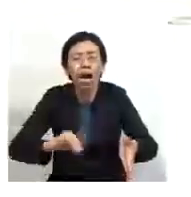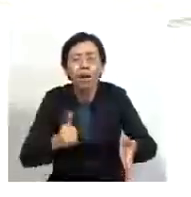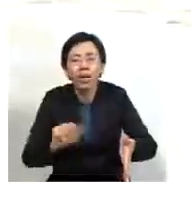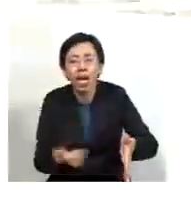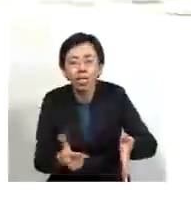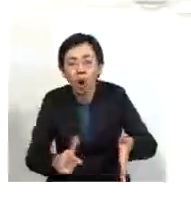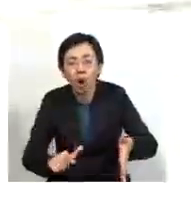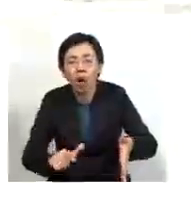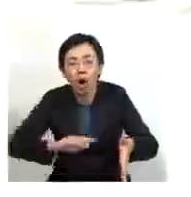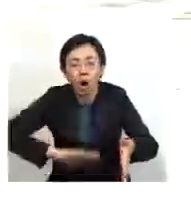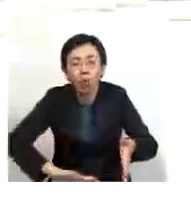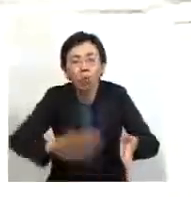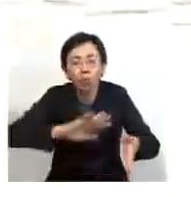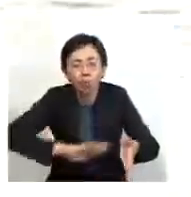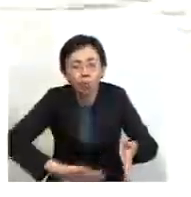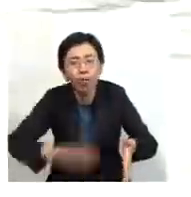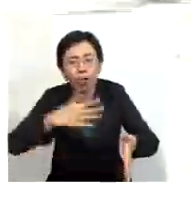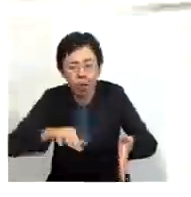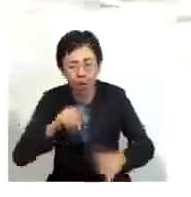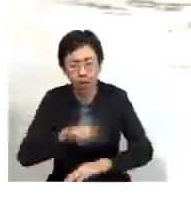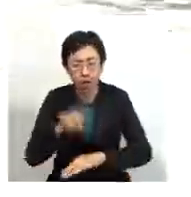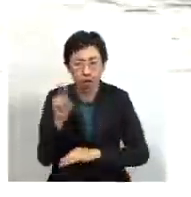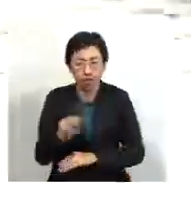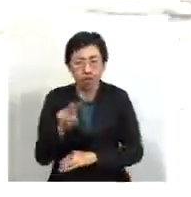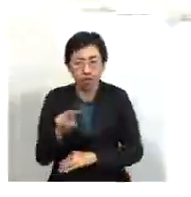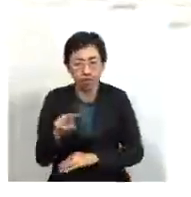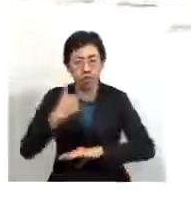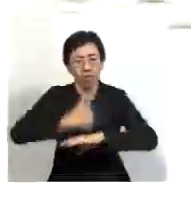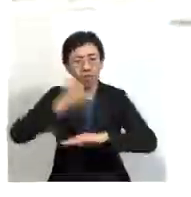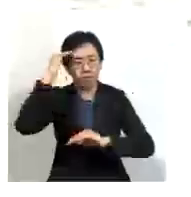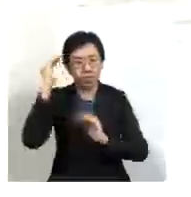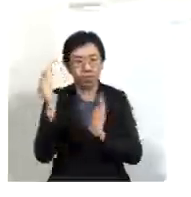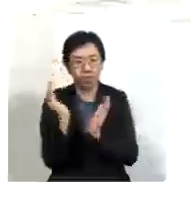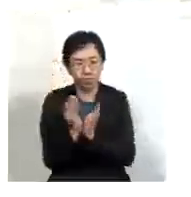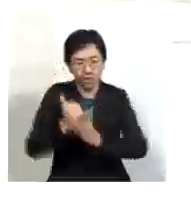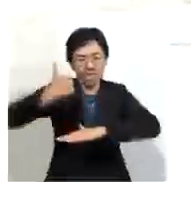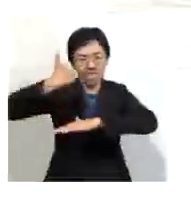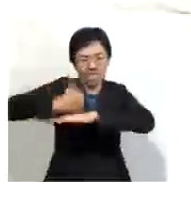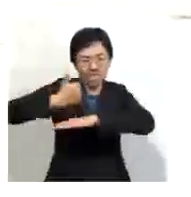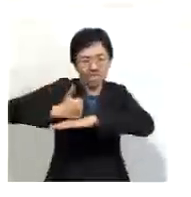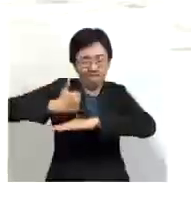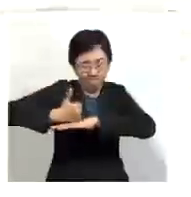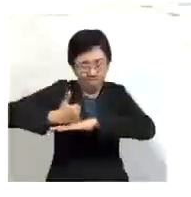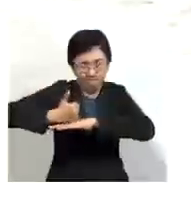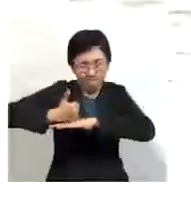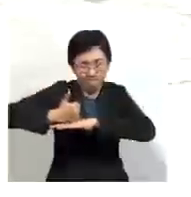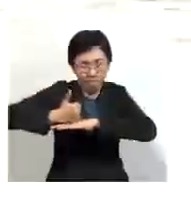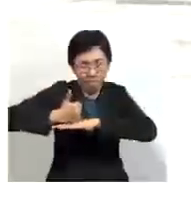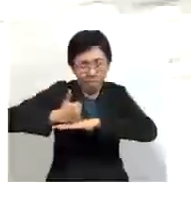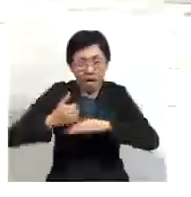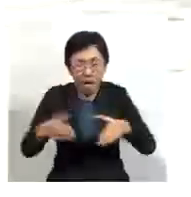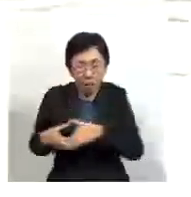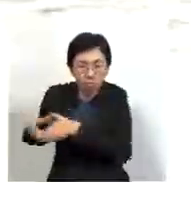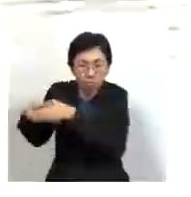ที่เมื่อเวลา14นาฬิกาที่ผ่านมานะคะพลตำรวจเอกจักรทิพย์ชัยจินดาผู้บัญชาการตำรวจแห่งชาติพร้อมคณะ